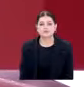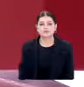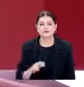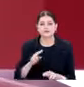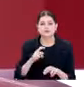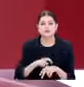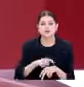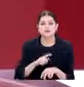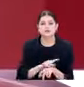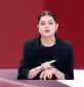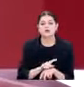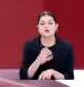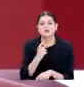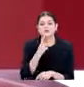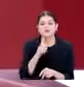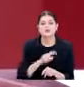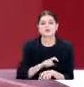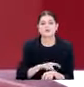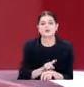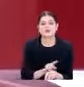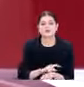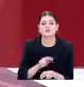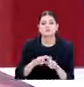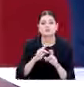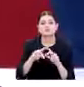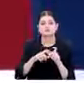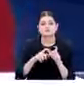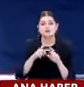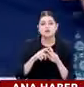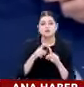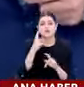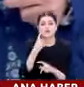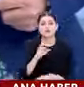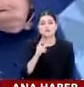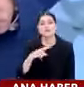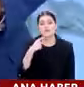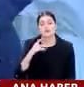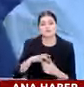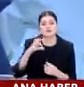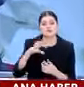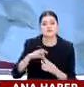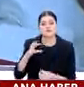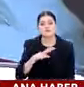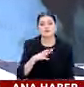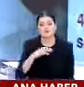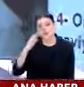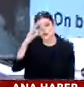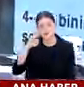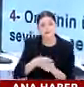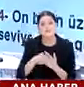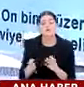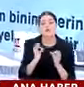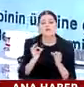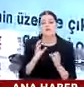Evet saatin tik takları zamanın taktikleri diyoruz Efendim kum saatini gördüğümüze göre sırada bir grafiğimiz var asgari ücret meselesi